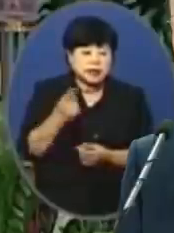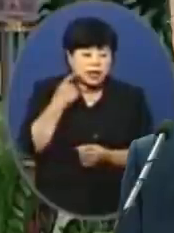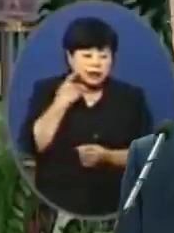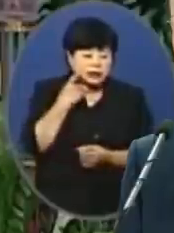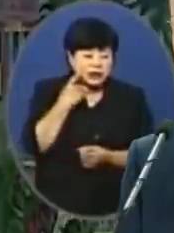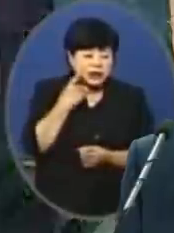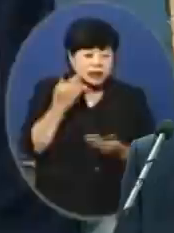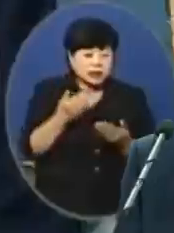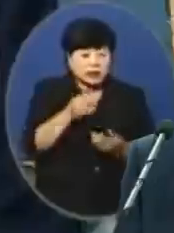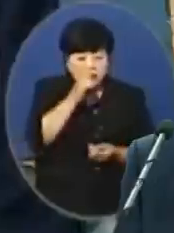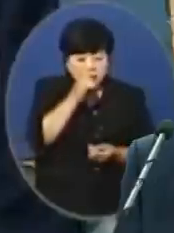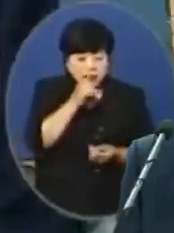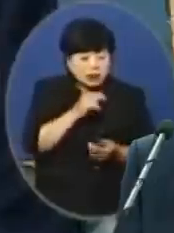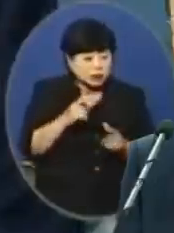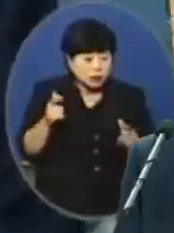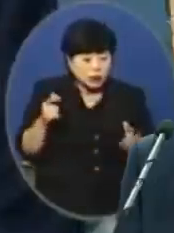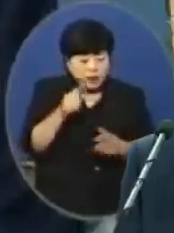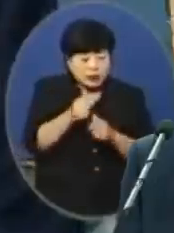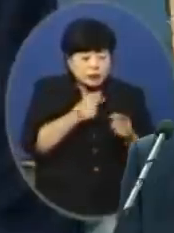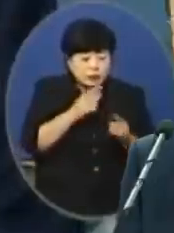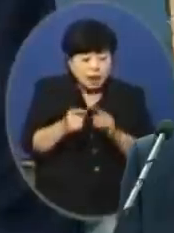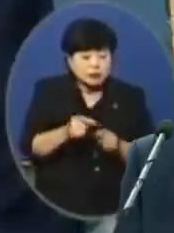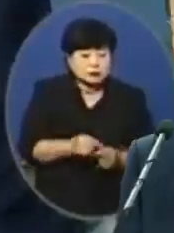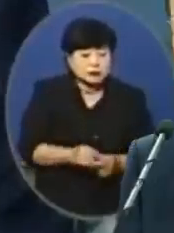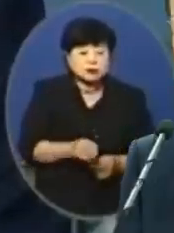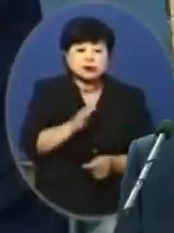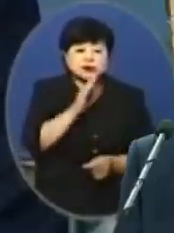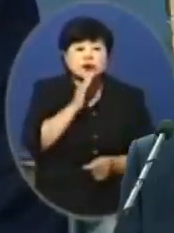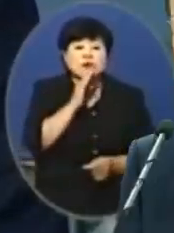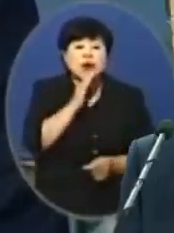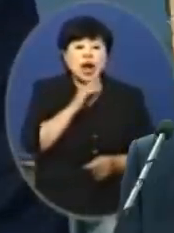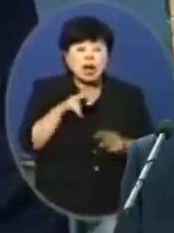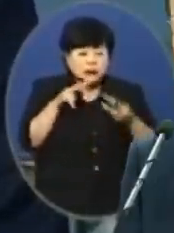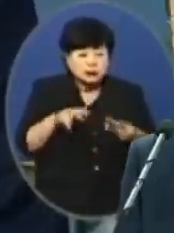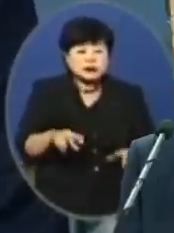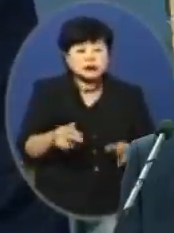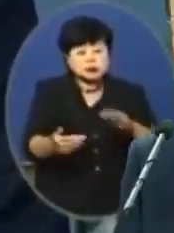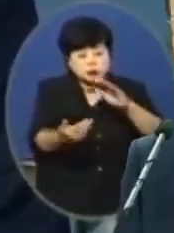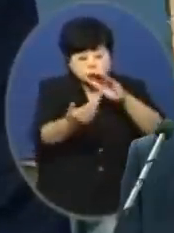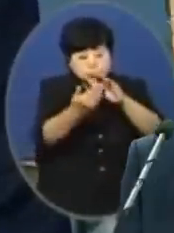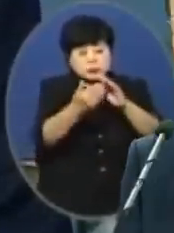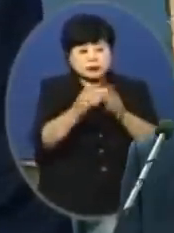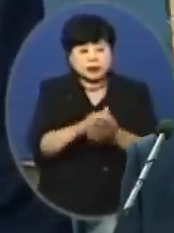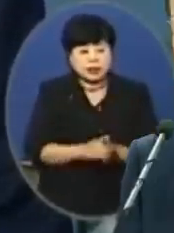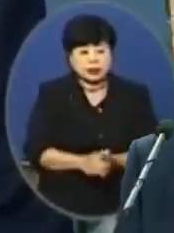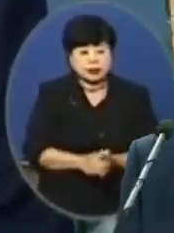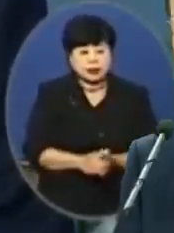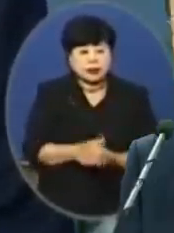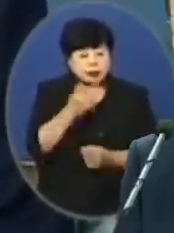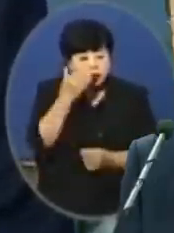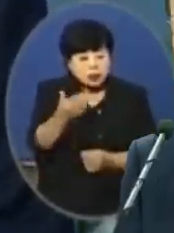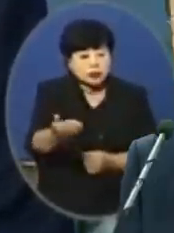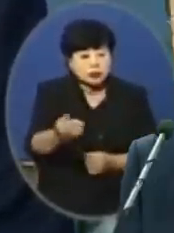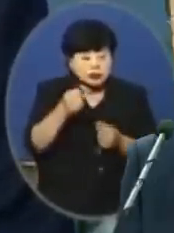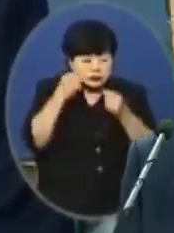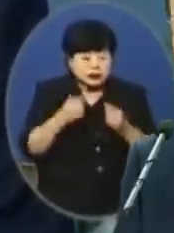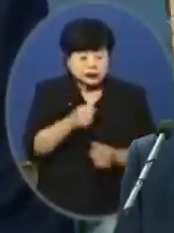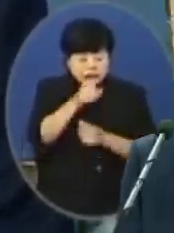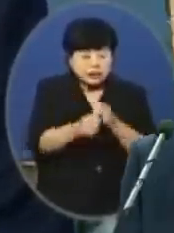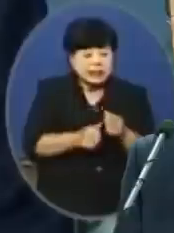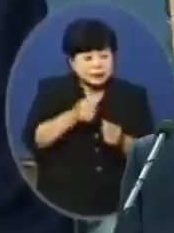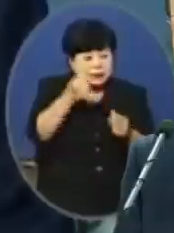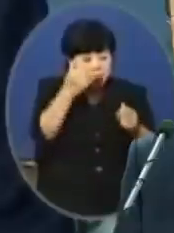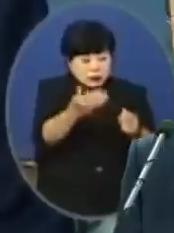가상적인 일이 있다 그런 것이 아니라 하나님 말씀하신 것은 실제적으로 현재 이루어지는 것입니다. 여러분 살아계신